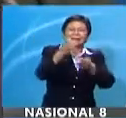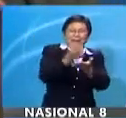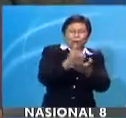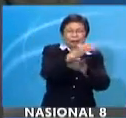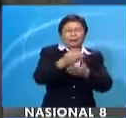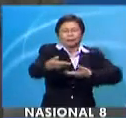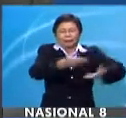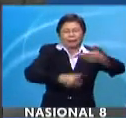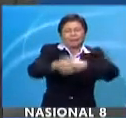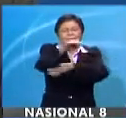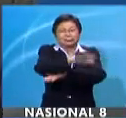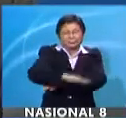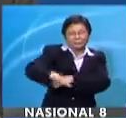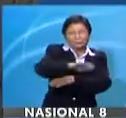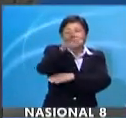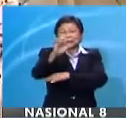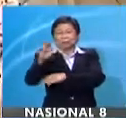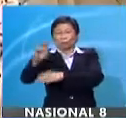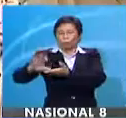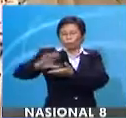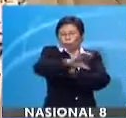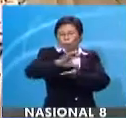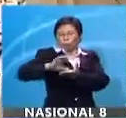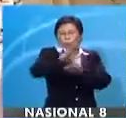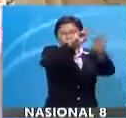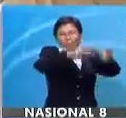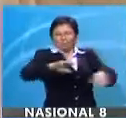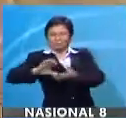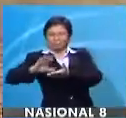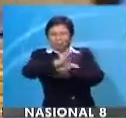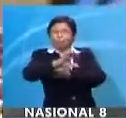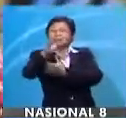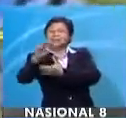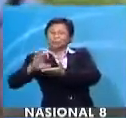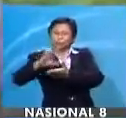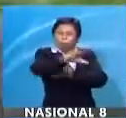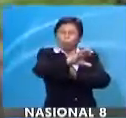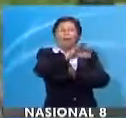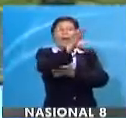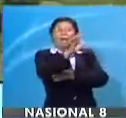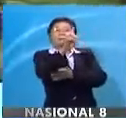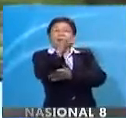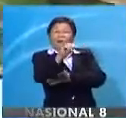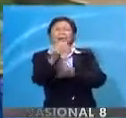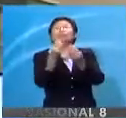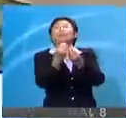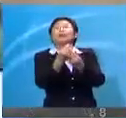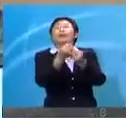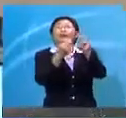serantau. EU kekal sebagai sumber pelaburan terbesar di rantau ASEAN dengan kemasukan pelaburan langsung asing